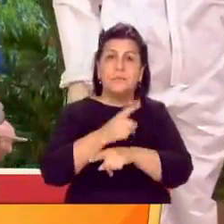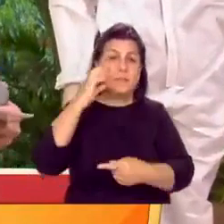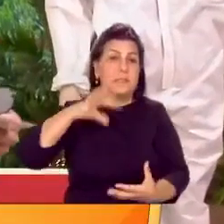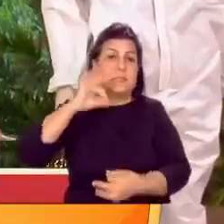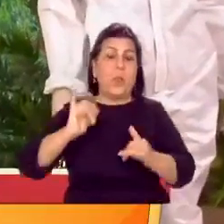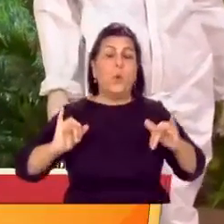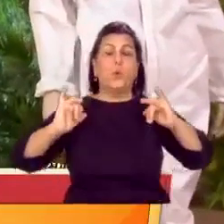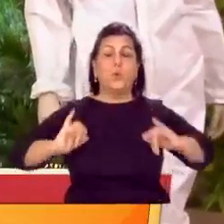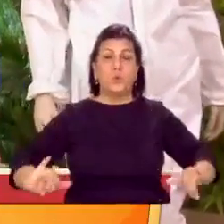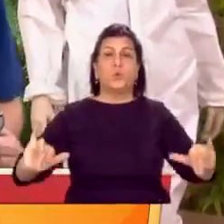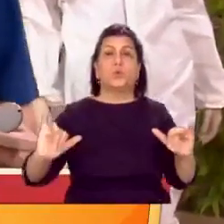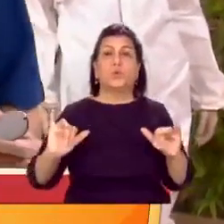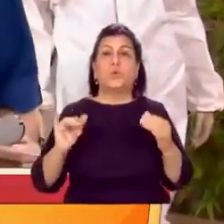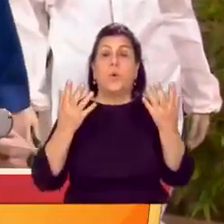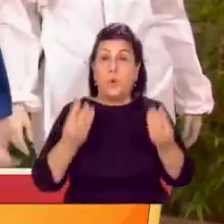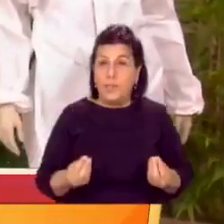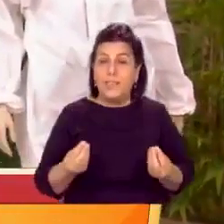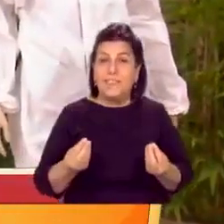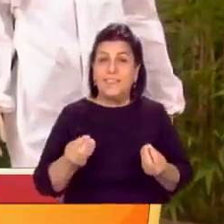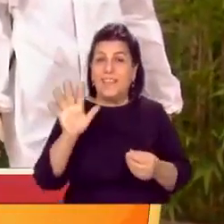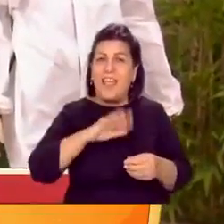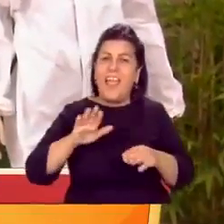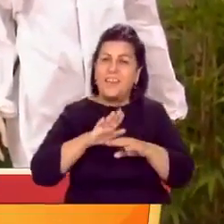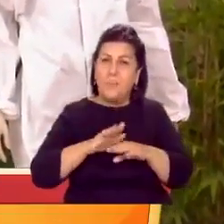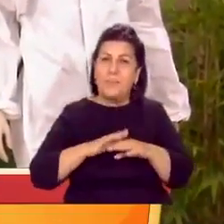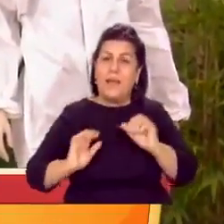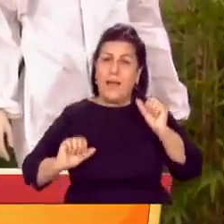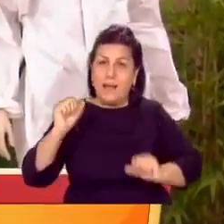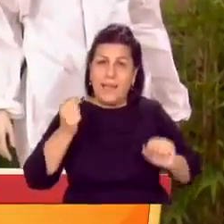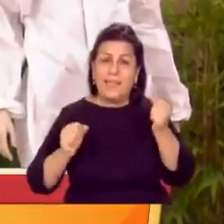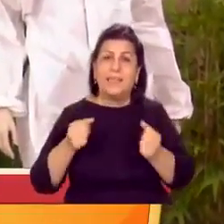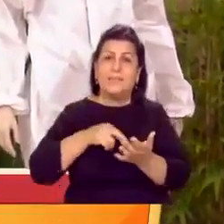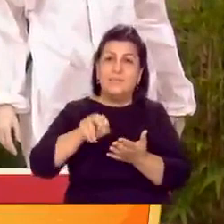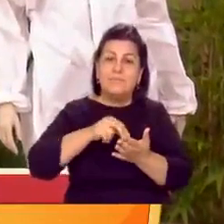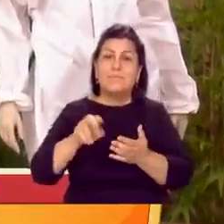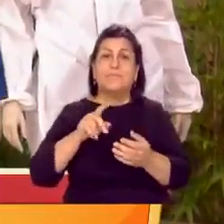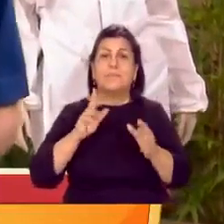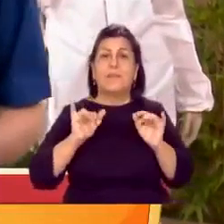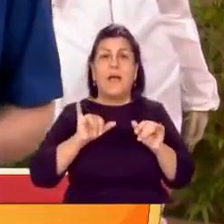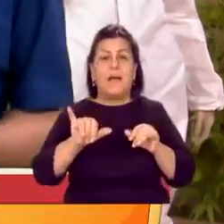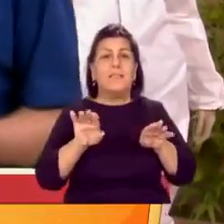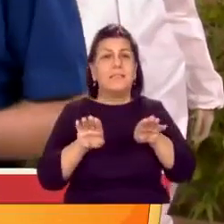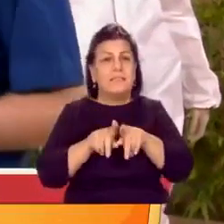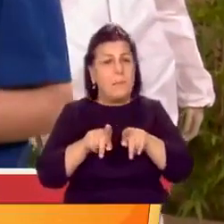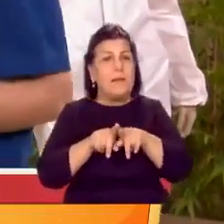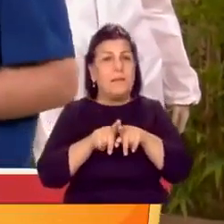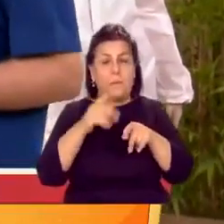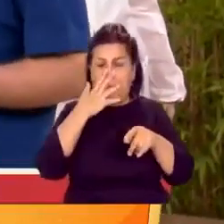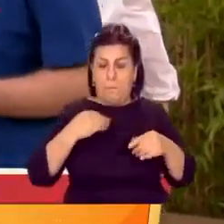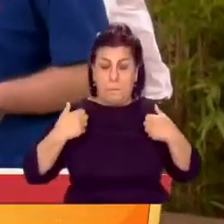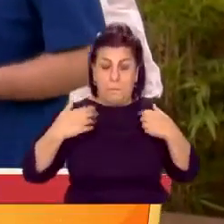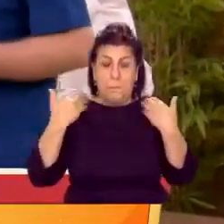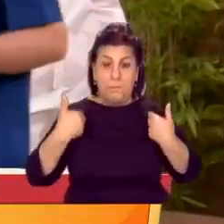insana huzur da getiren Her yaptığı hareket Her yaptığı davranış aynı zamanda bağışıklığı güçlenmesi